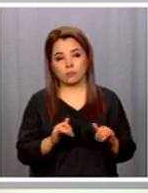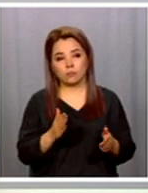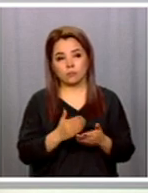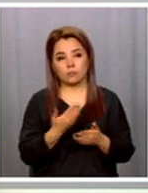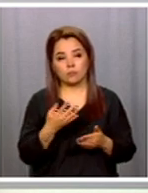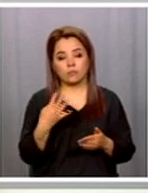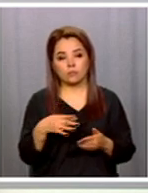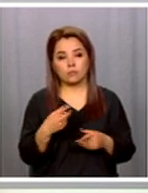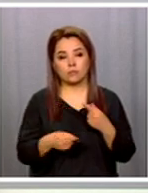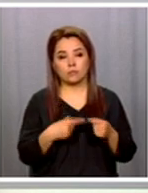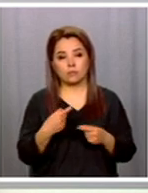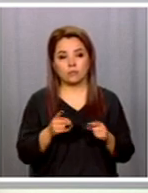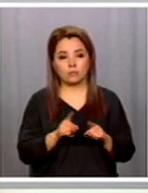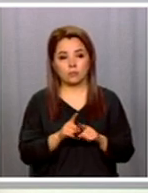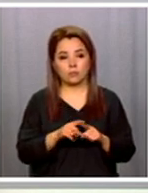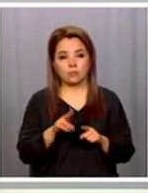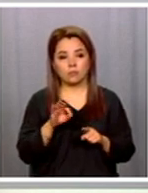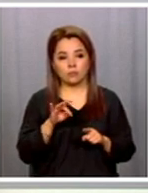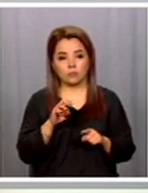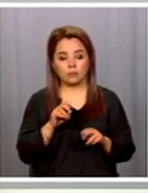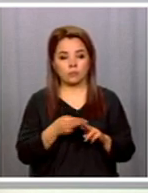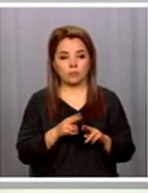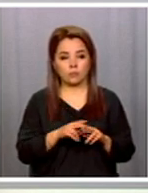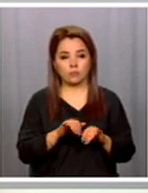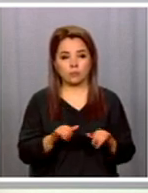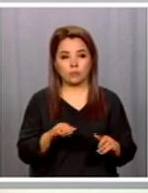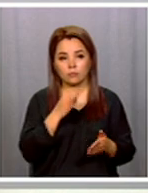қырық жапырақтарда спорофитті кезең басым.